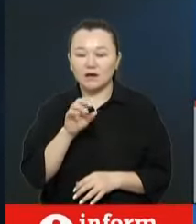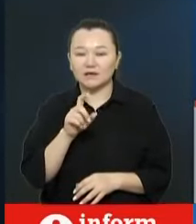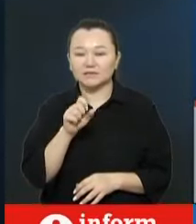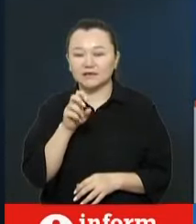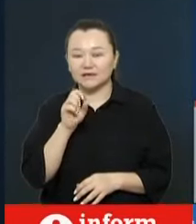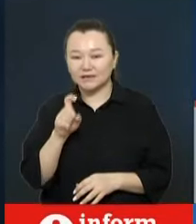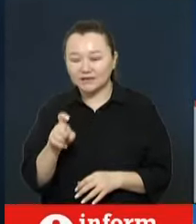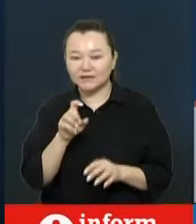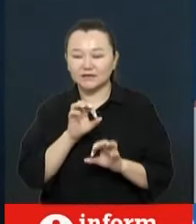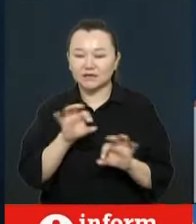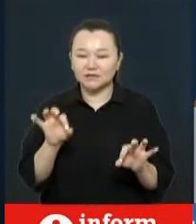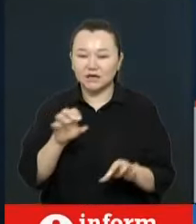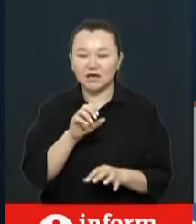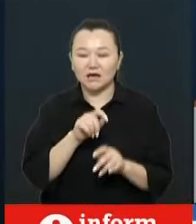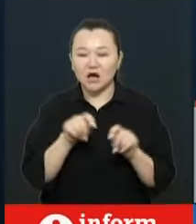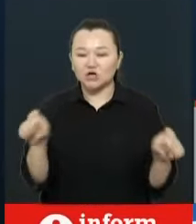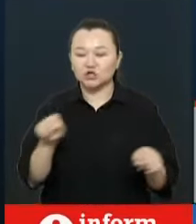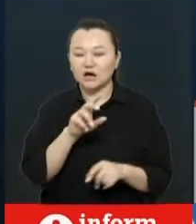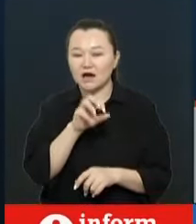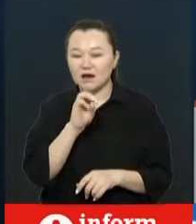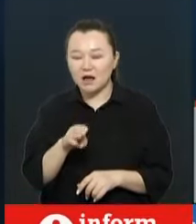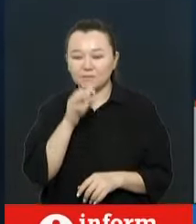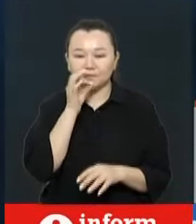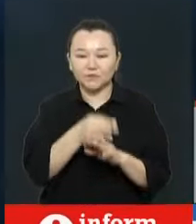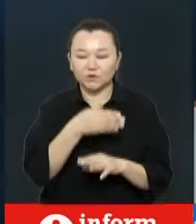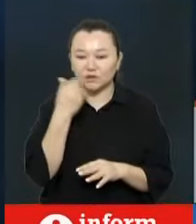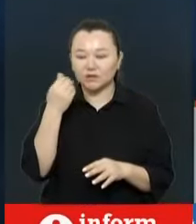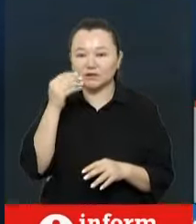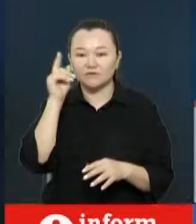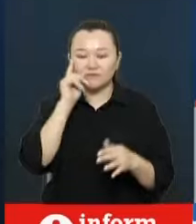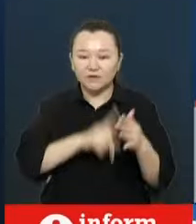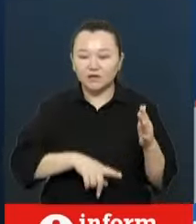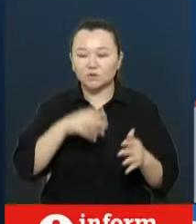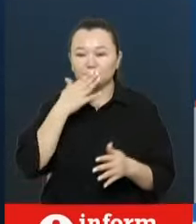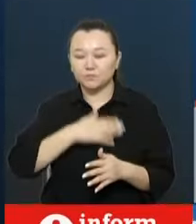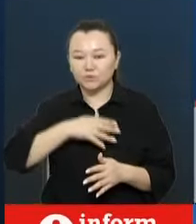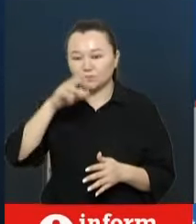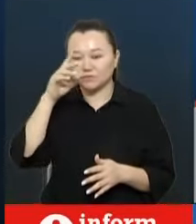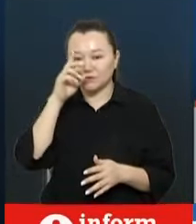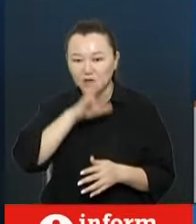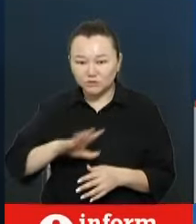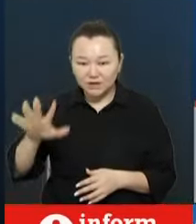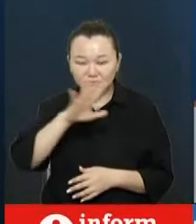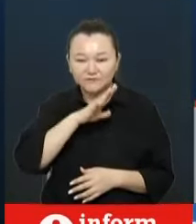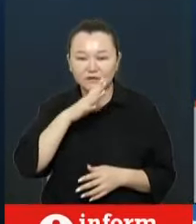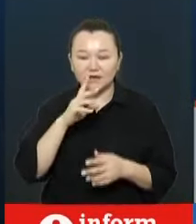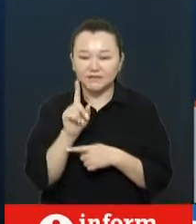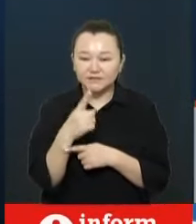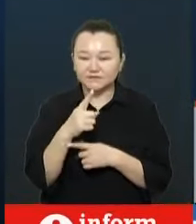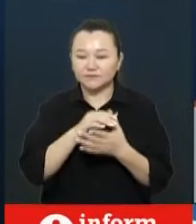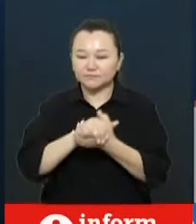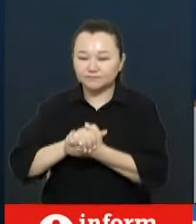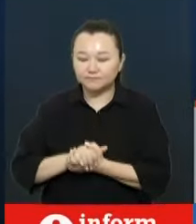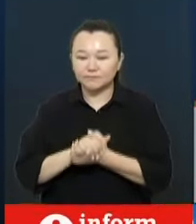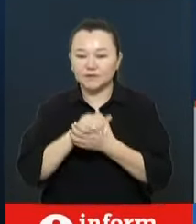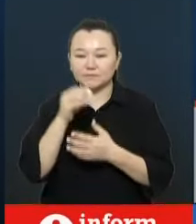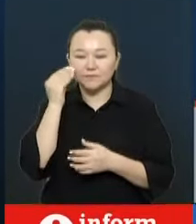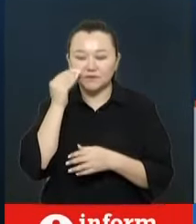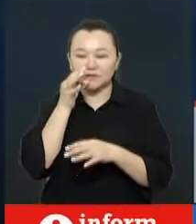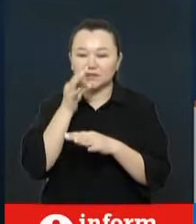хадистерде ашық харам деп айтылмаған. Дінді насихаттау халықты отан сүйгіштікке, имандылыққа, бірлік пен адамгершілікке шақыру мағынасында айтылған